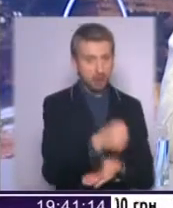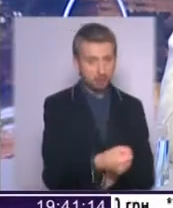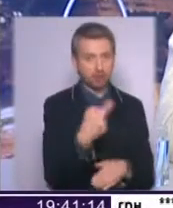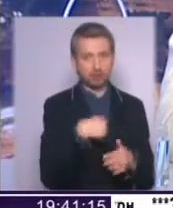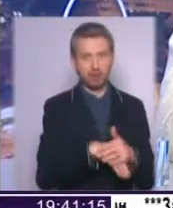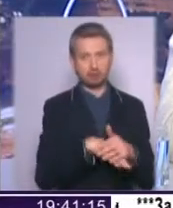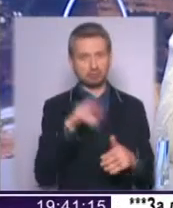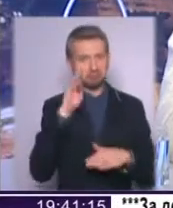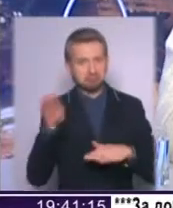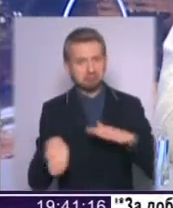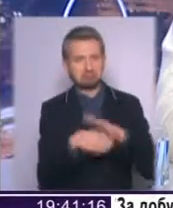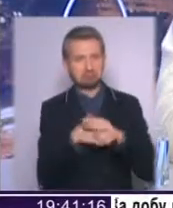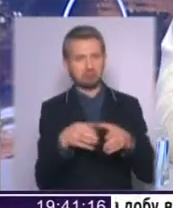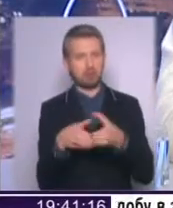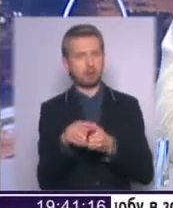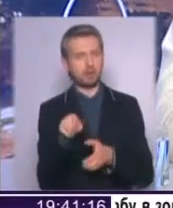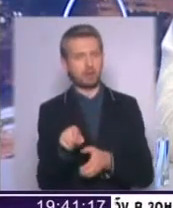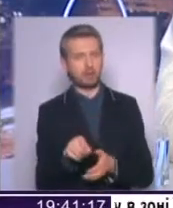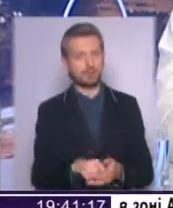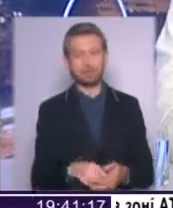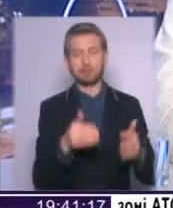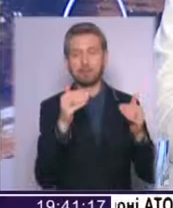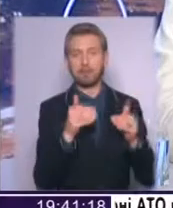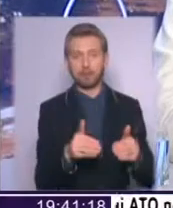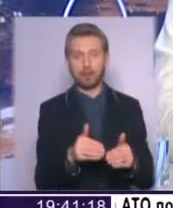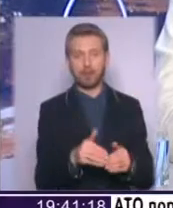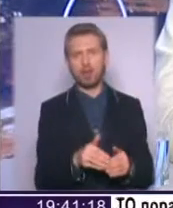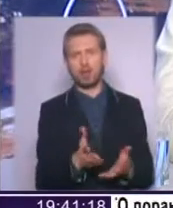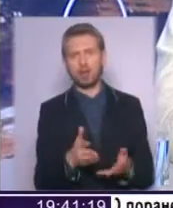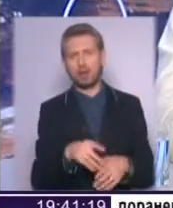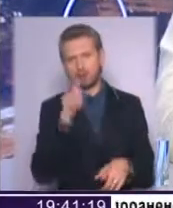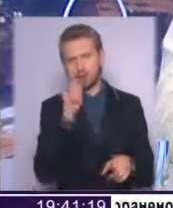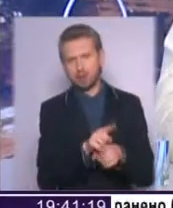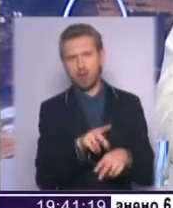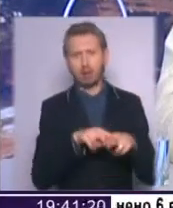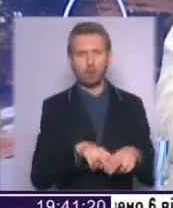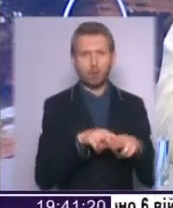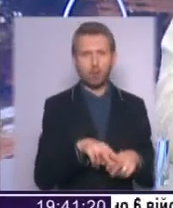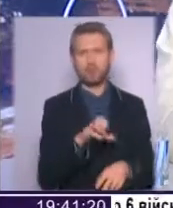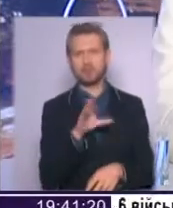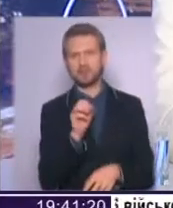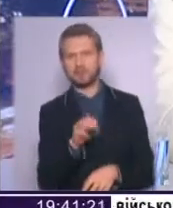не присязі і народу. Далі, блат, кум, сват, а золота молодь.